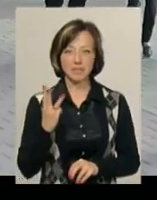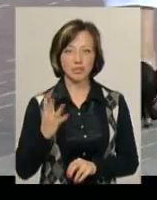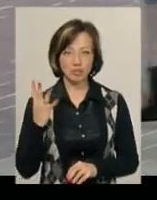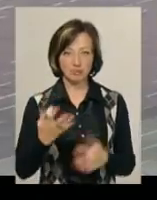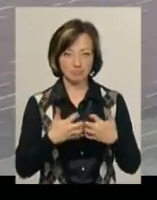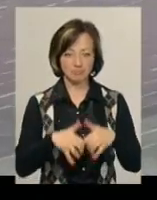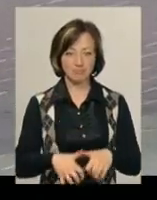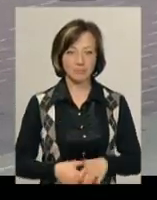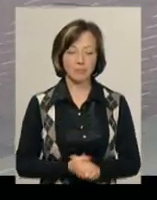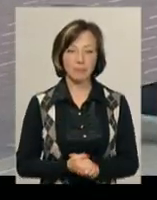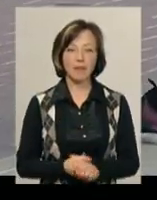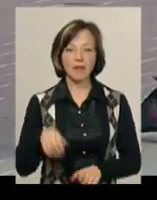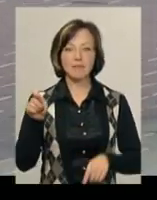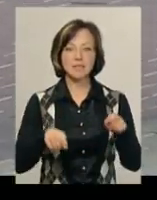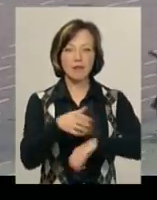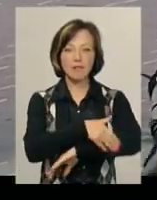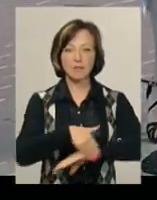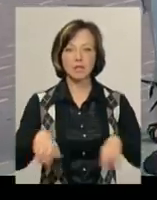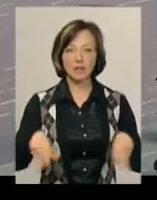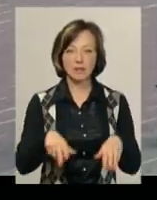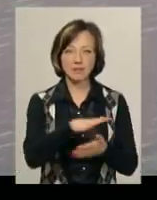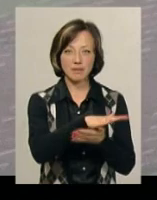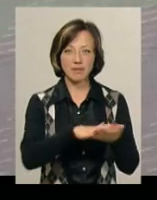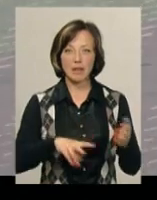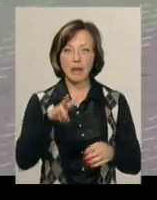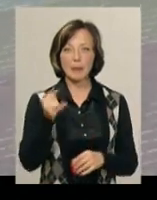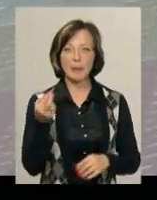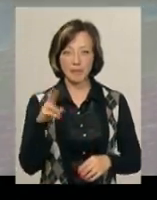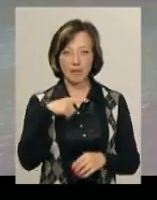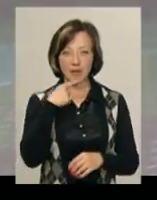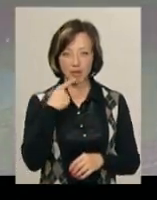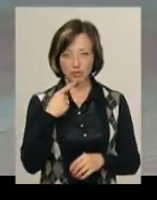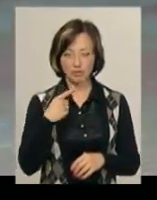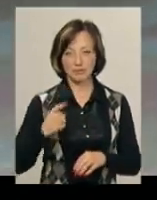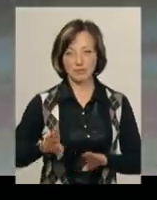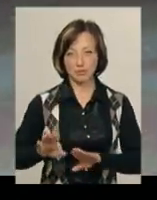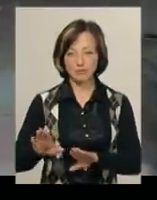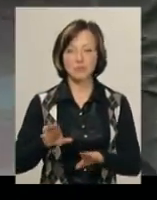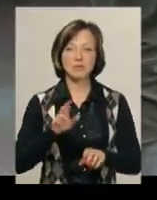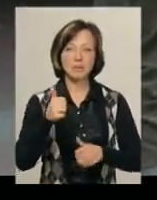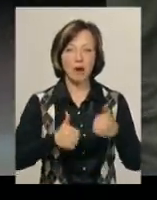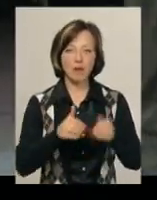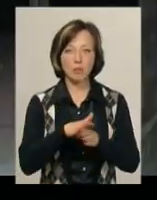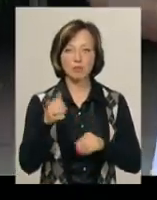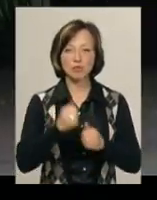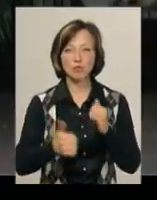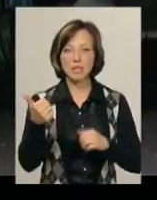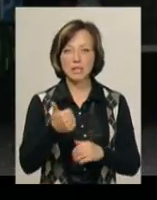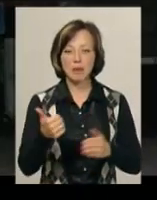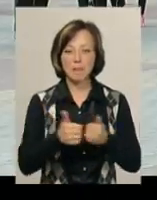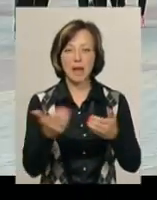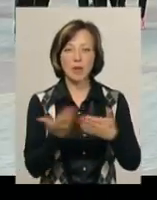1, 2, 3, 4. Фестиваль вуличних танців у Хмельницькому триватиме впродовж липня, каже Сергій Щербанюк. Змагання відбуватимуться щонеділі на майданчику